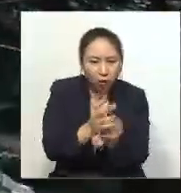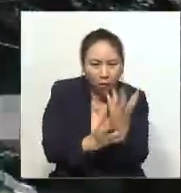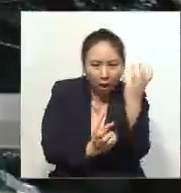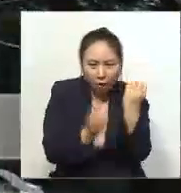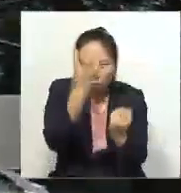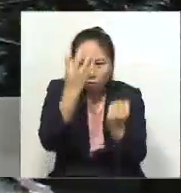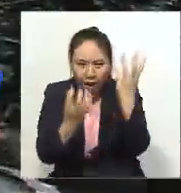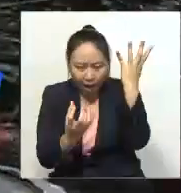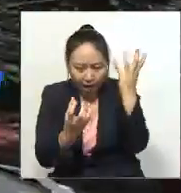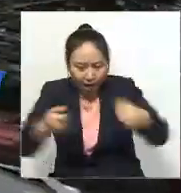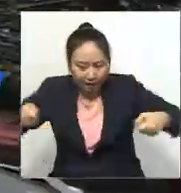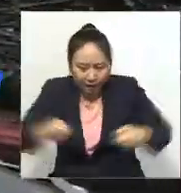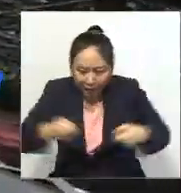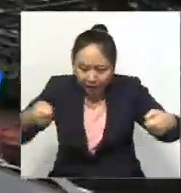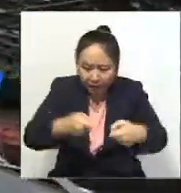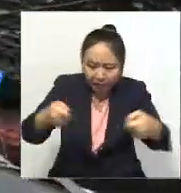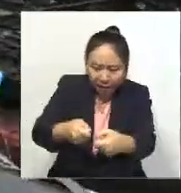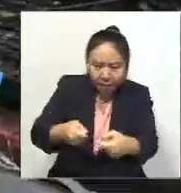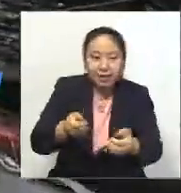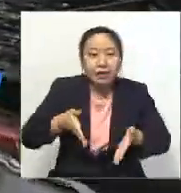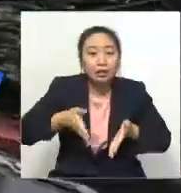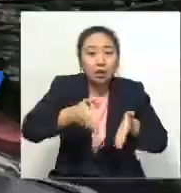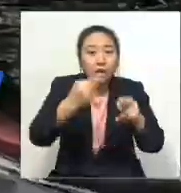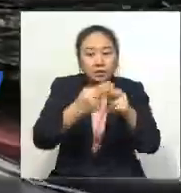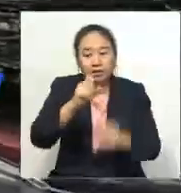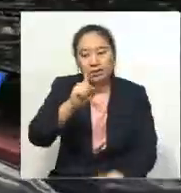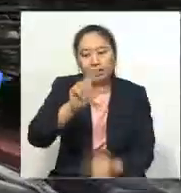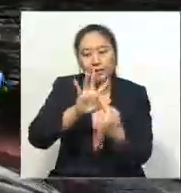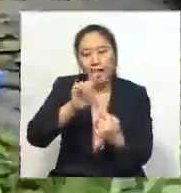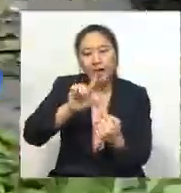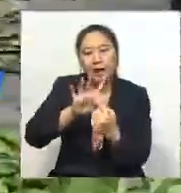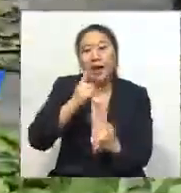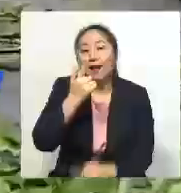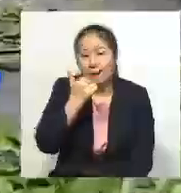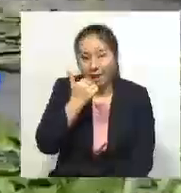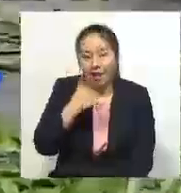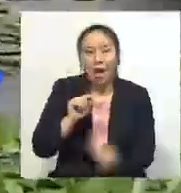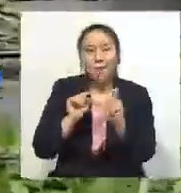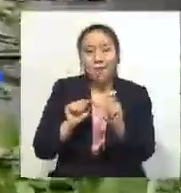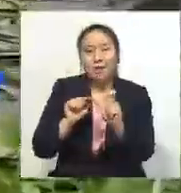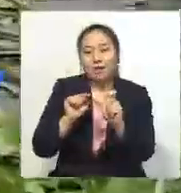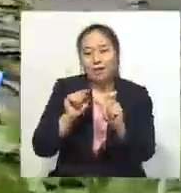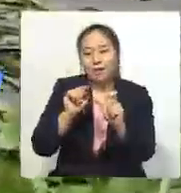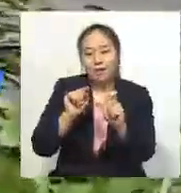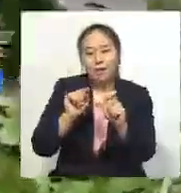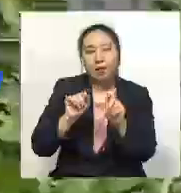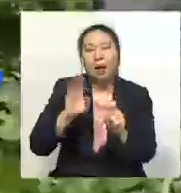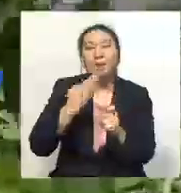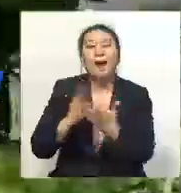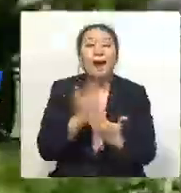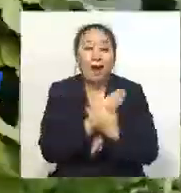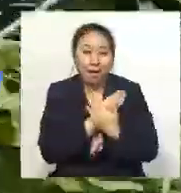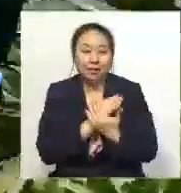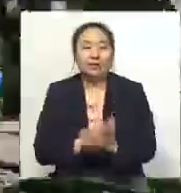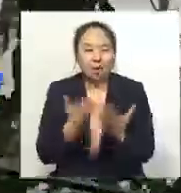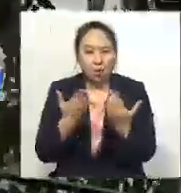ไม้ที่ทับสายเคเบิลและสายไฟภายในซอยสารแดง2ถนนสารแดงแขวงสีลมเขตบางรักหลังจากที่เกิดอุบัติเหตุเคร